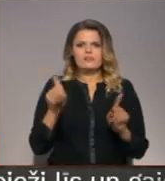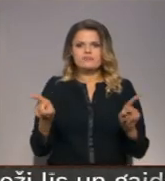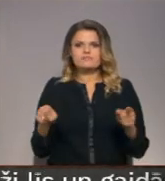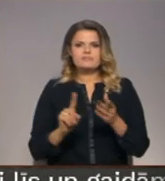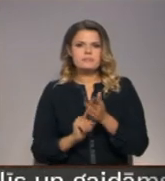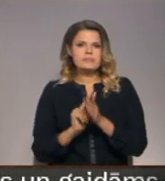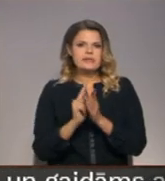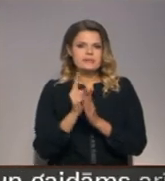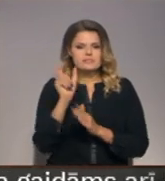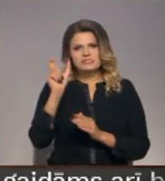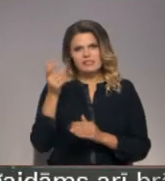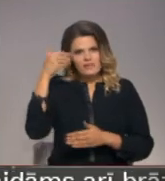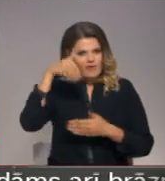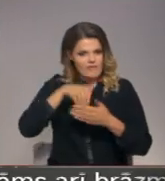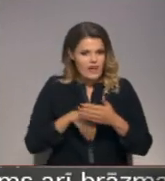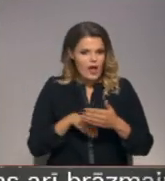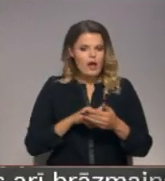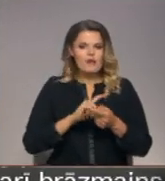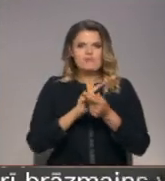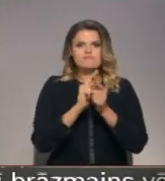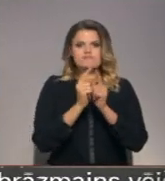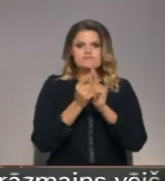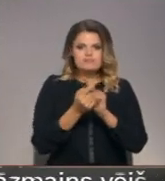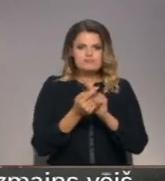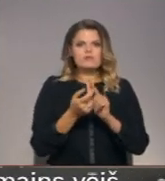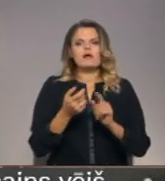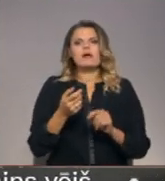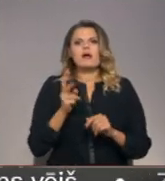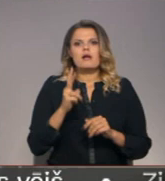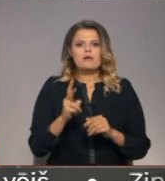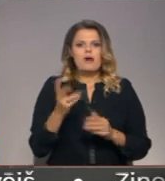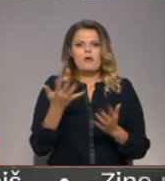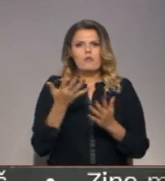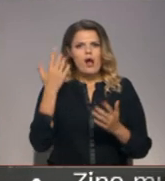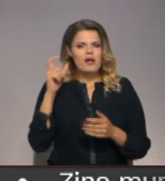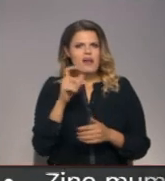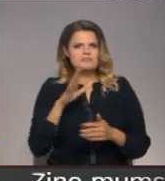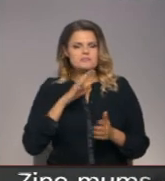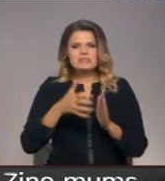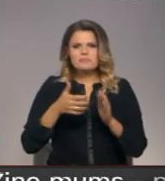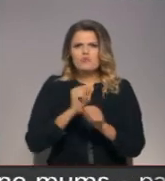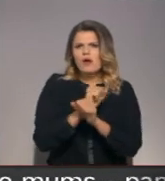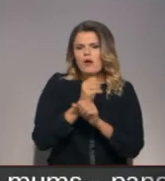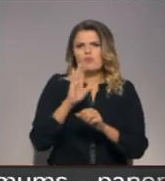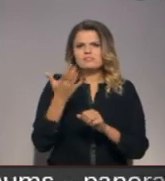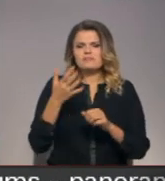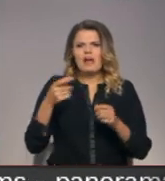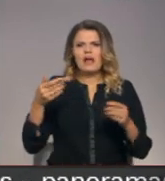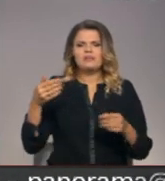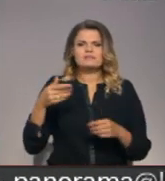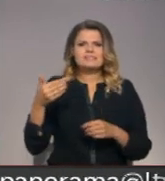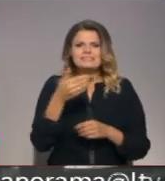pašiem pirmsākumiem cilvēces vēsturē, kad tās funkcijas pildīja kāda lielāka asaka vai asas kauls, ielūkojas arī citu